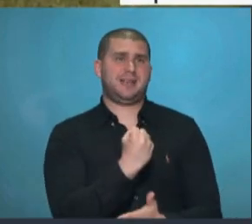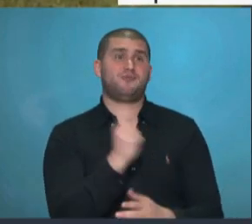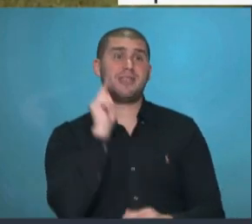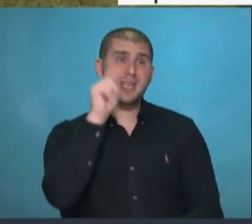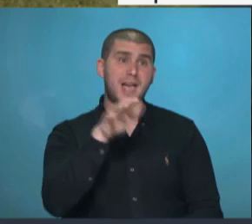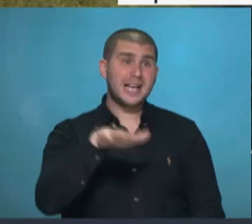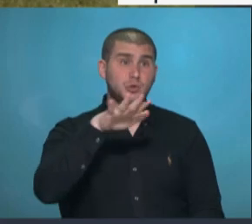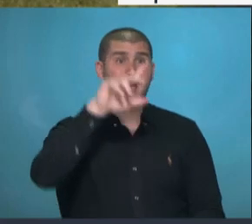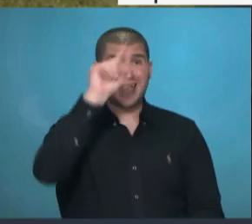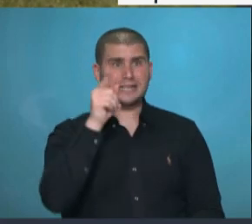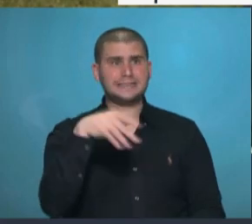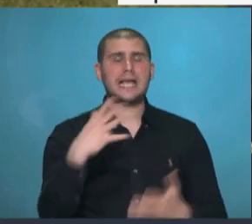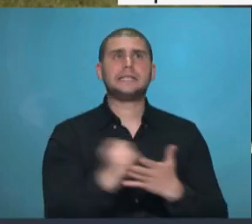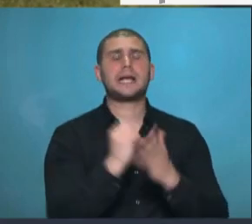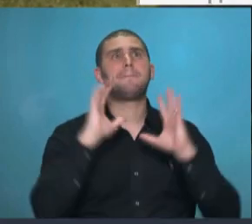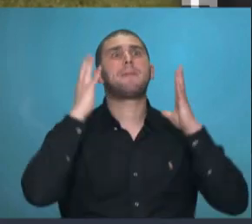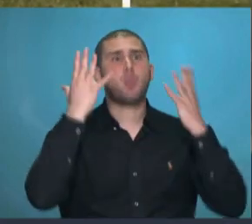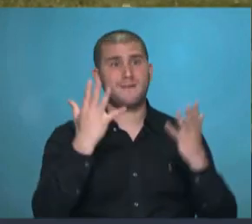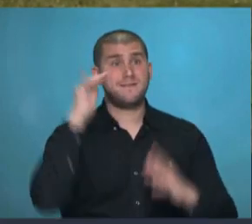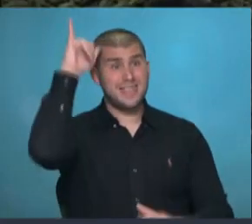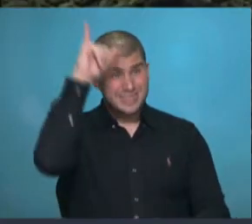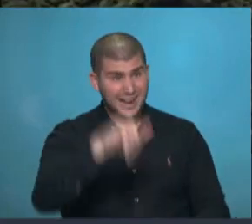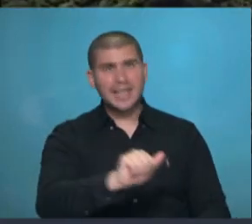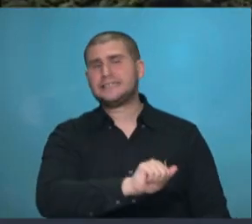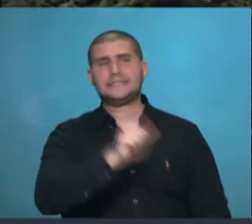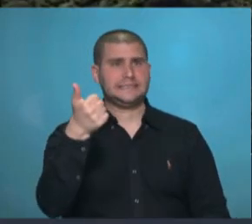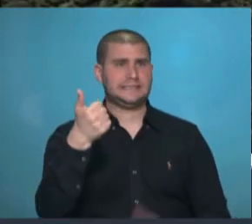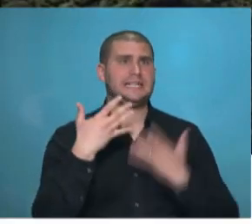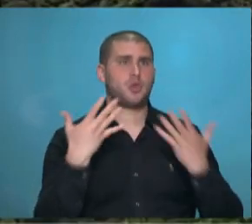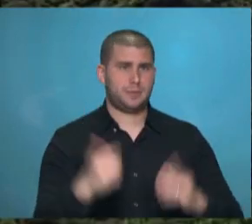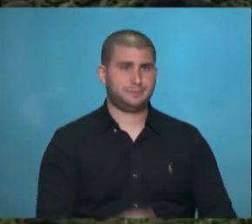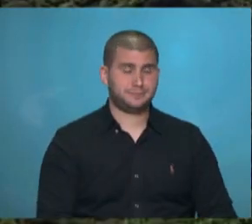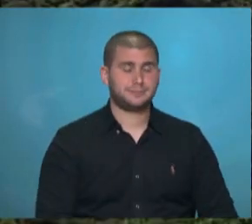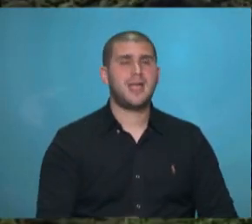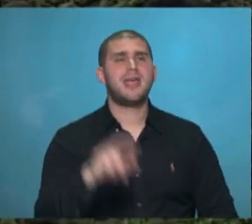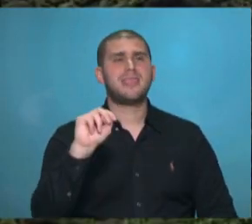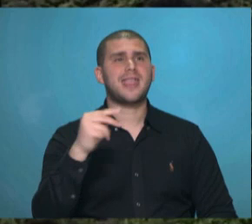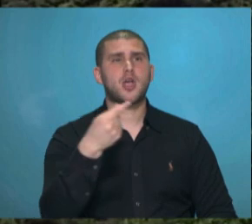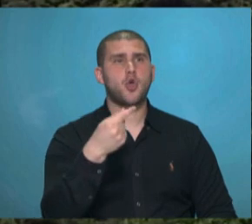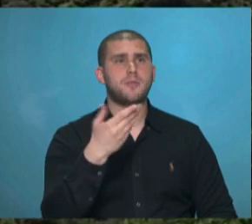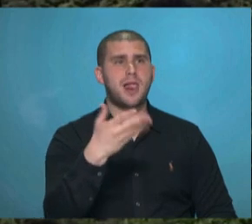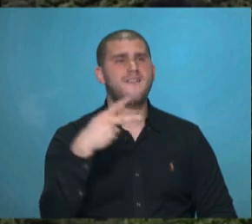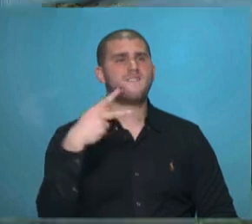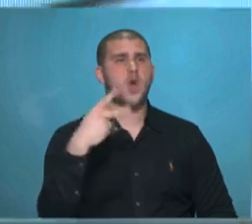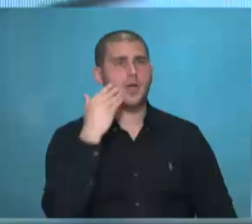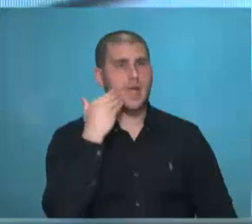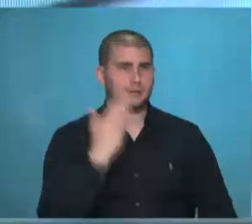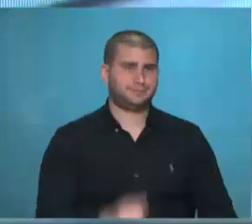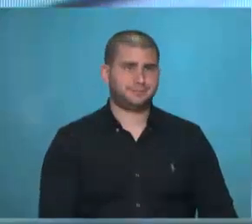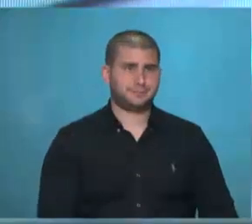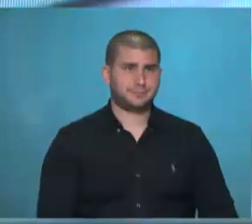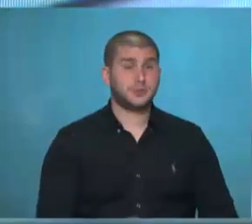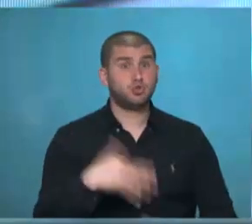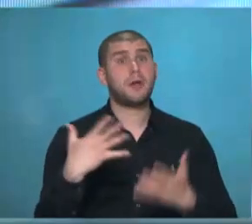לסביבת הירח זה יהיה הישג מטורף, והנחיתה זה יהיה השיא של השיא. נתן גוטמן בקייפ קנברל, פלורידה. שיהיה